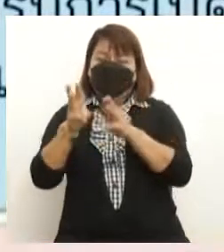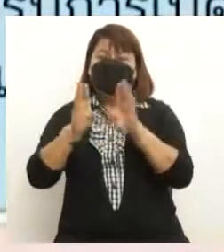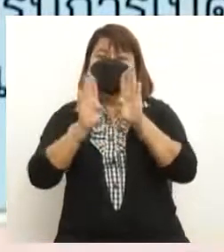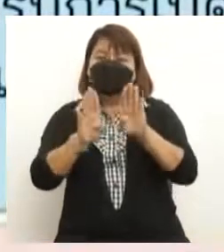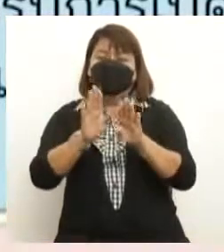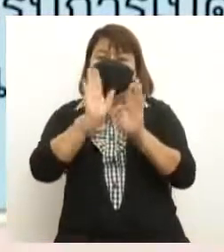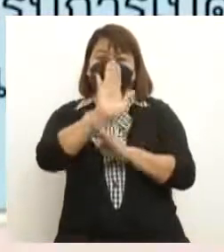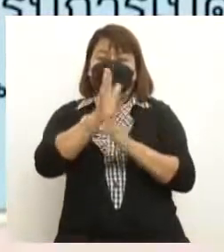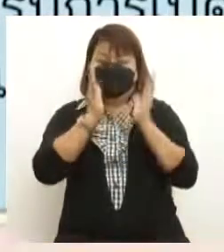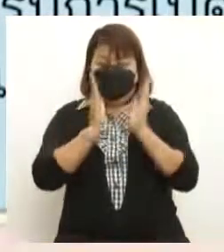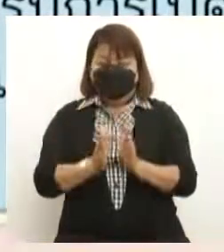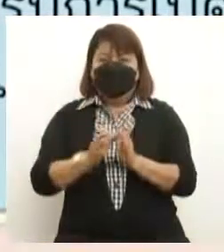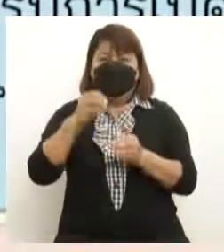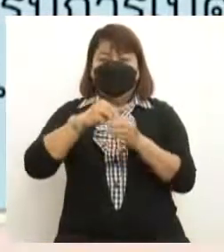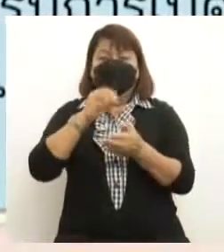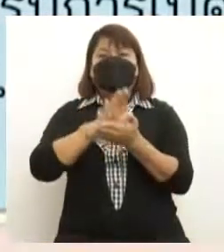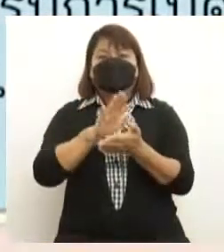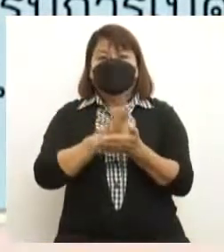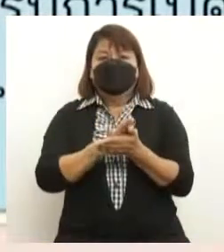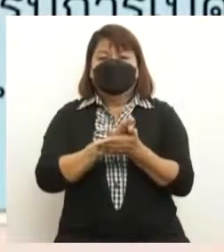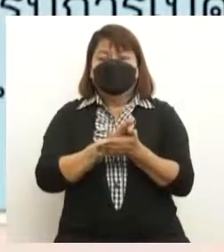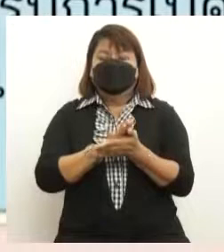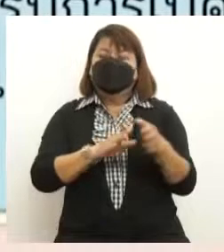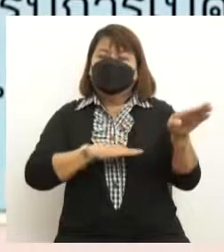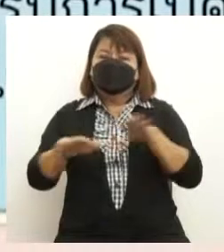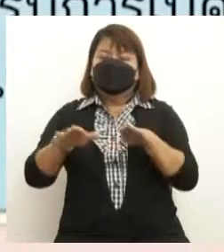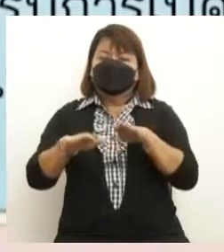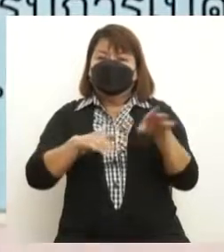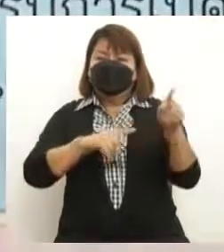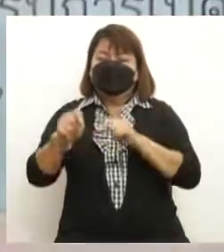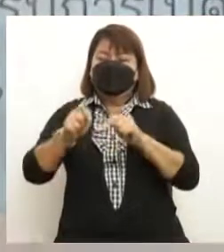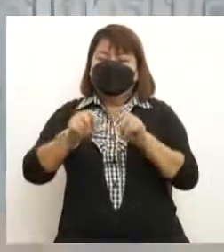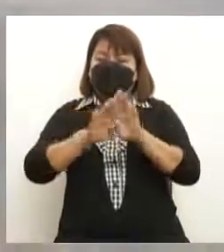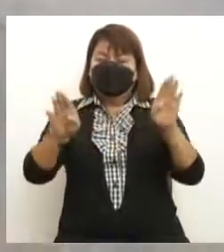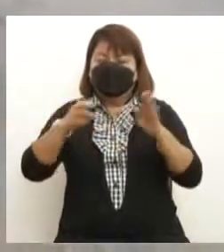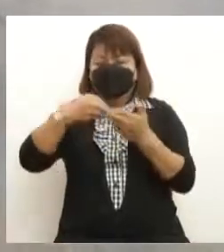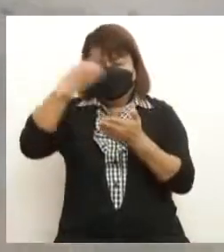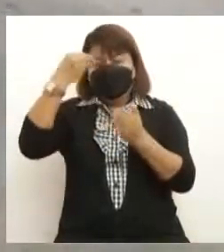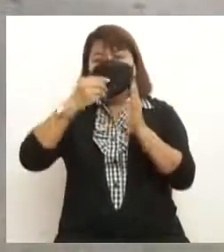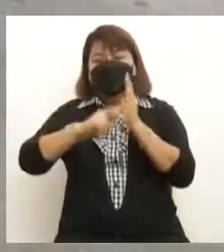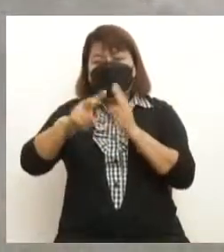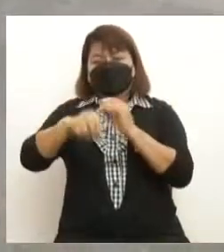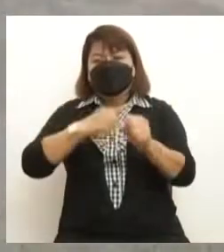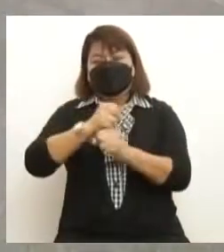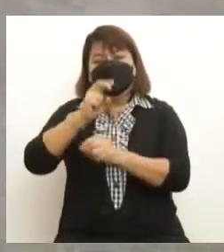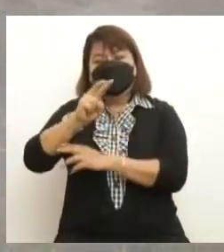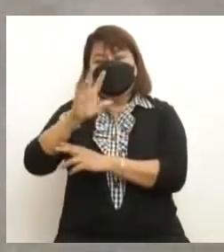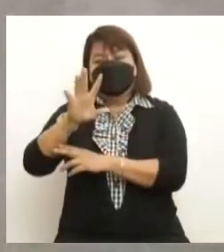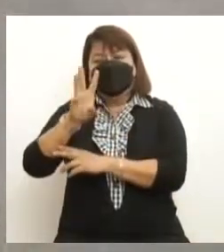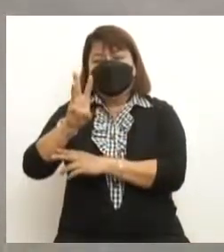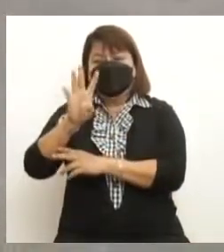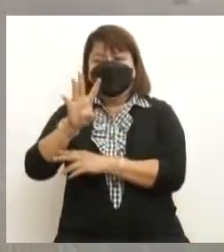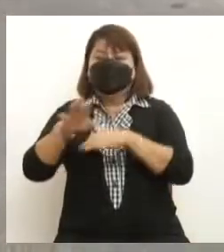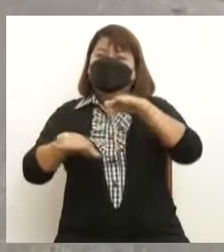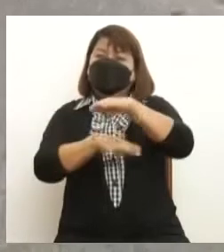บุคลากรทุกท่านภายในสถานศึกษาเพื่อเตรียมความพร้อมเปิดภาคเรียนที่2ประจำปีการศึกษา2564ภายใต้สถ